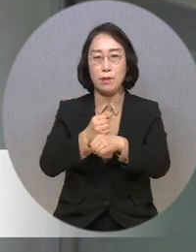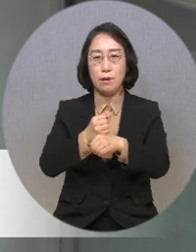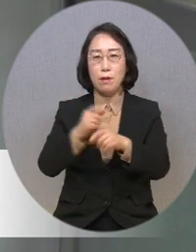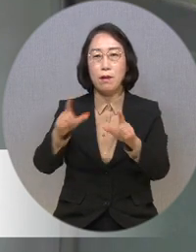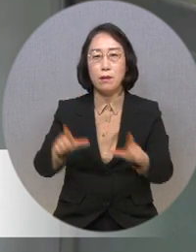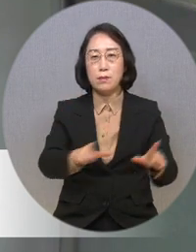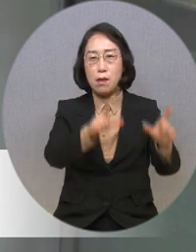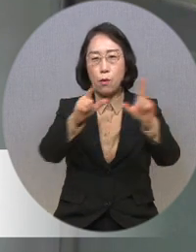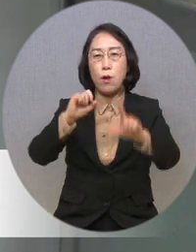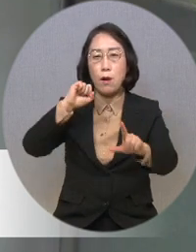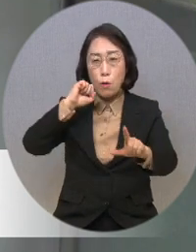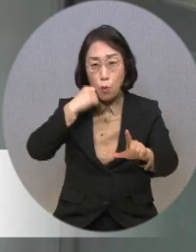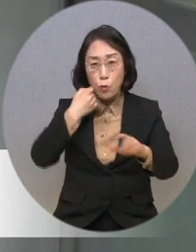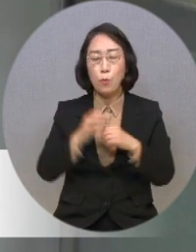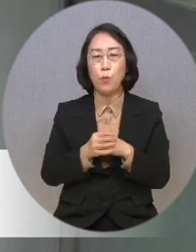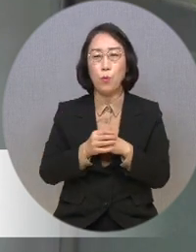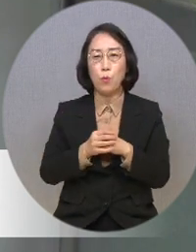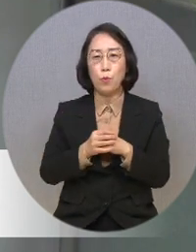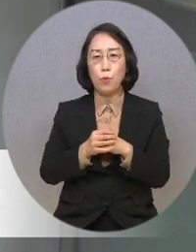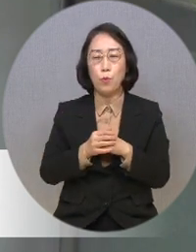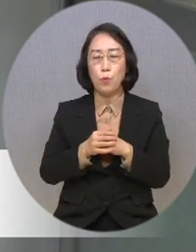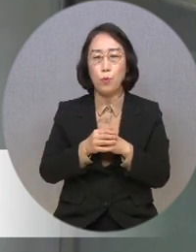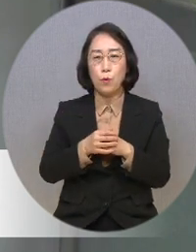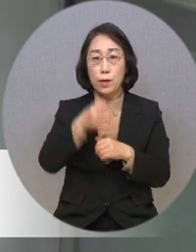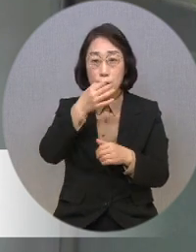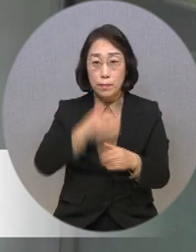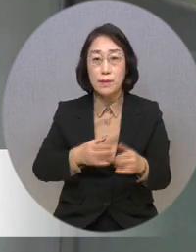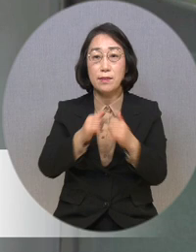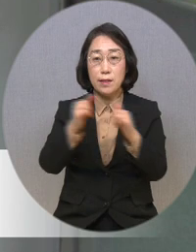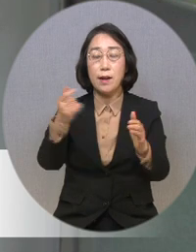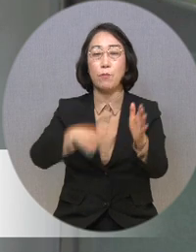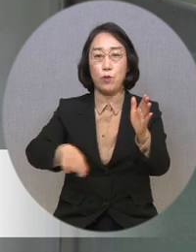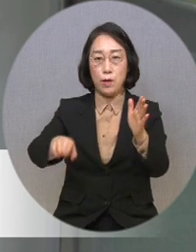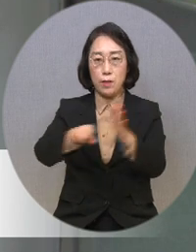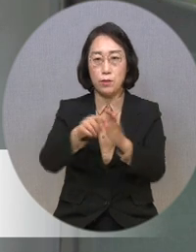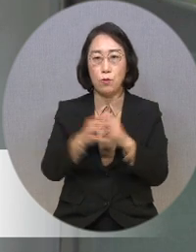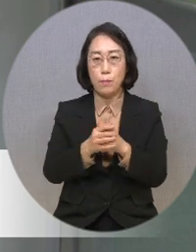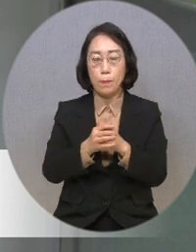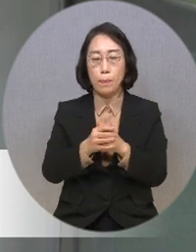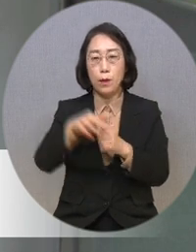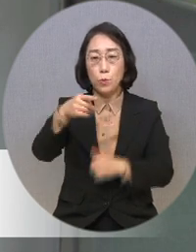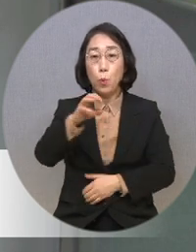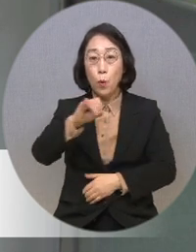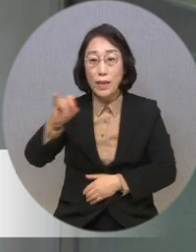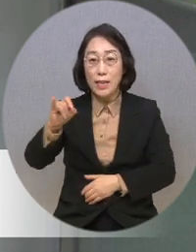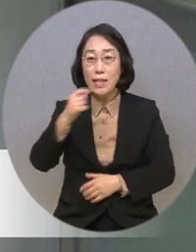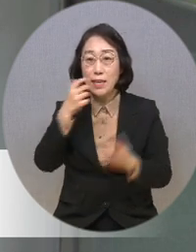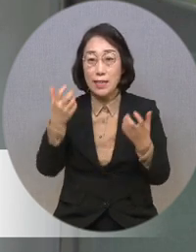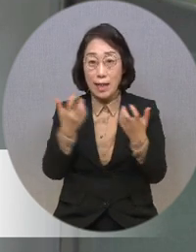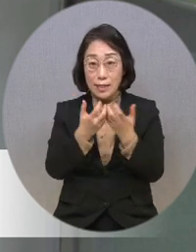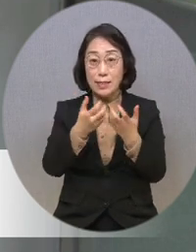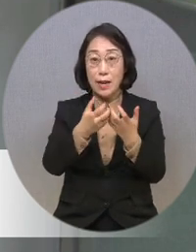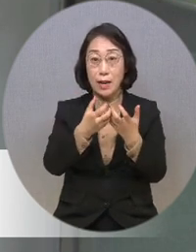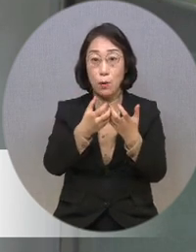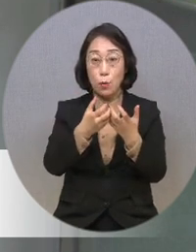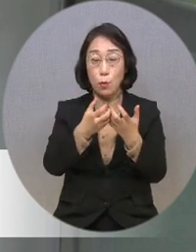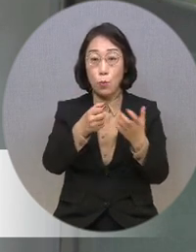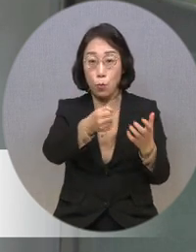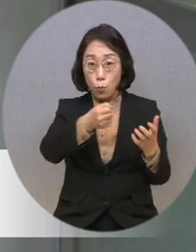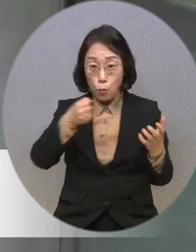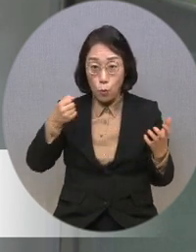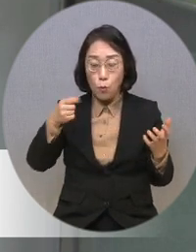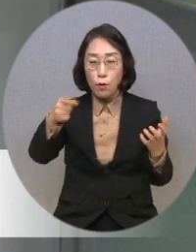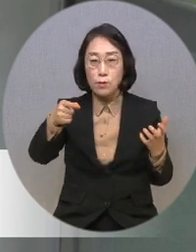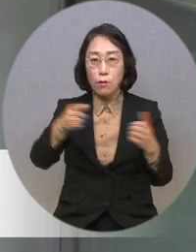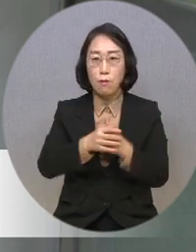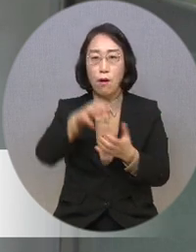어렵고 이렇게 취약계층에 계신 분들이 이 송이냉장고를 이용을 하시고 한 끼의